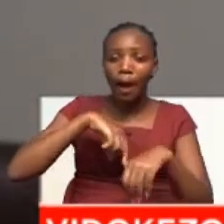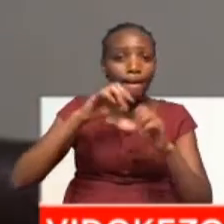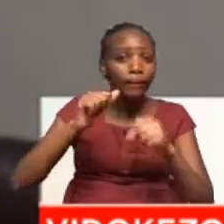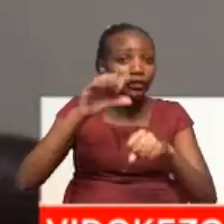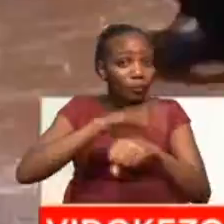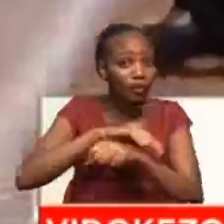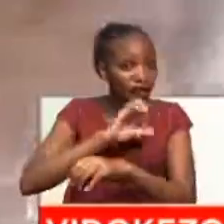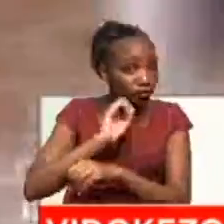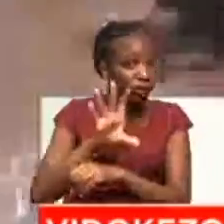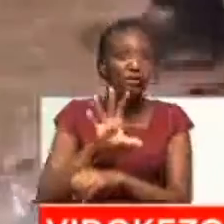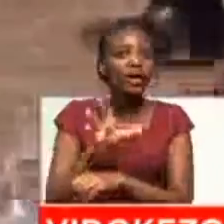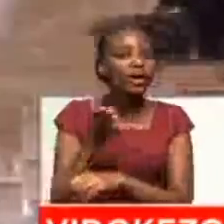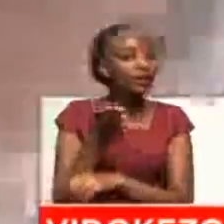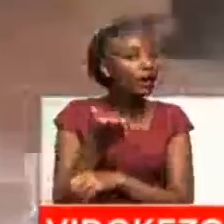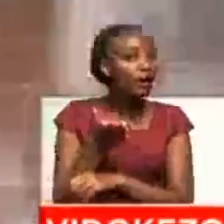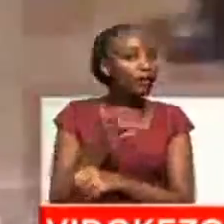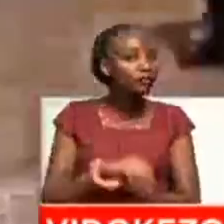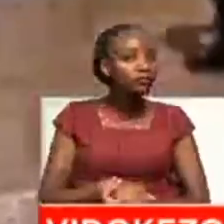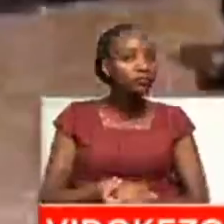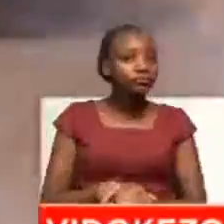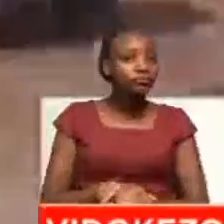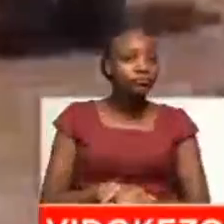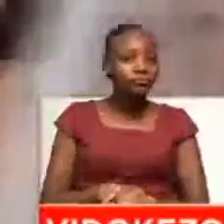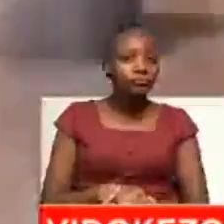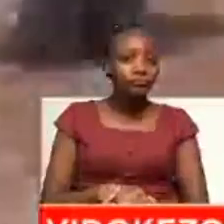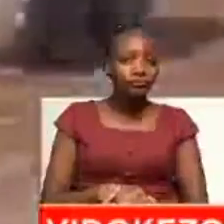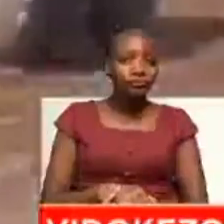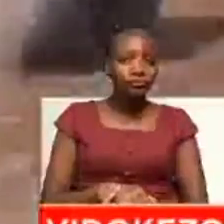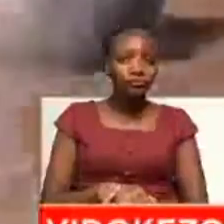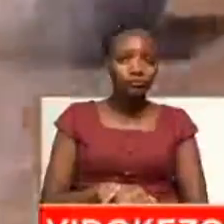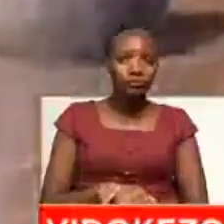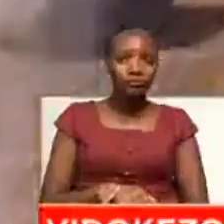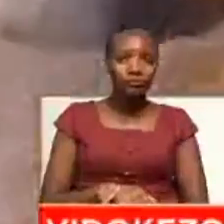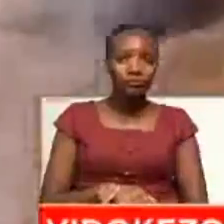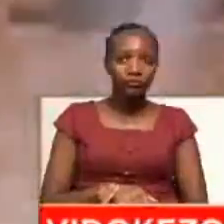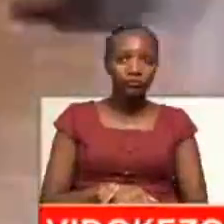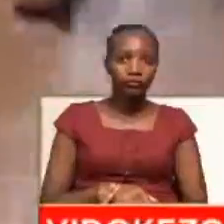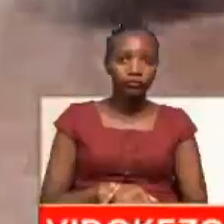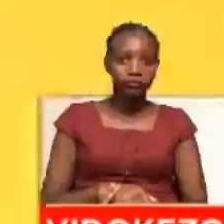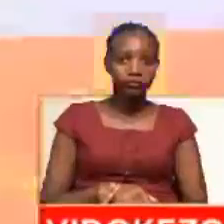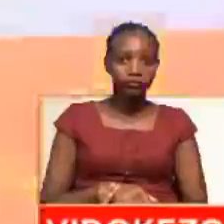kabisa na hiyo ugonjwa. Nikiripotia TV 47 kutoka kaunti ya Kisii, mimi ni Wycliffe Siko.